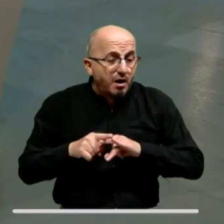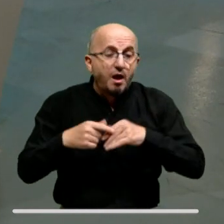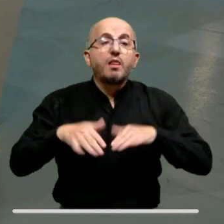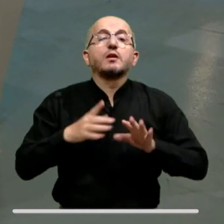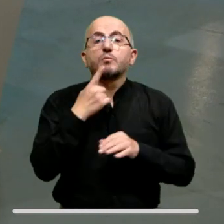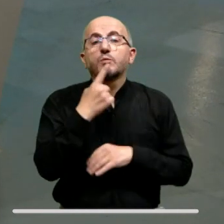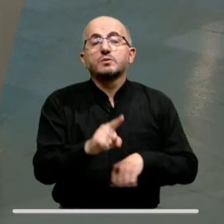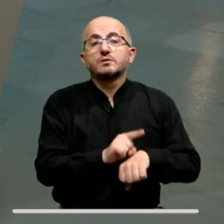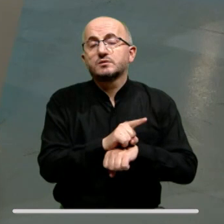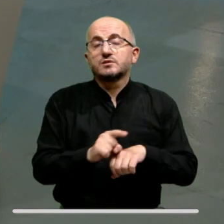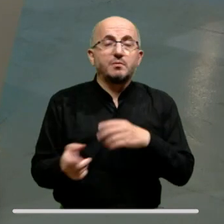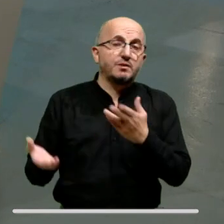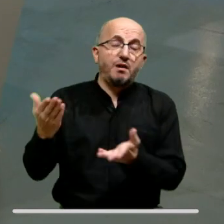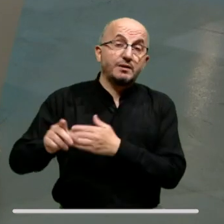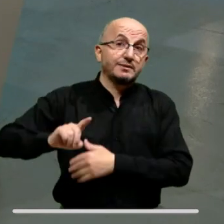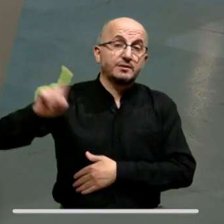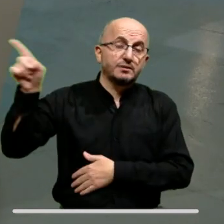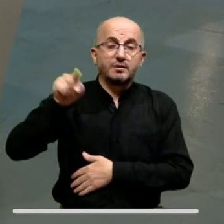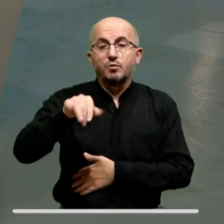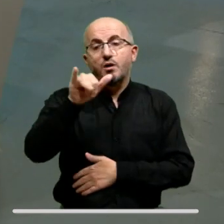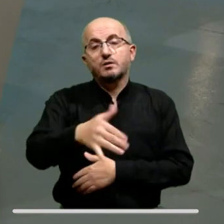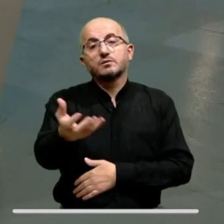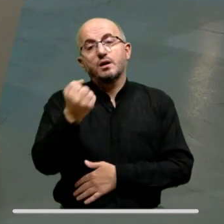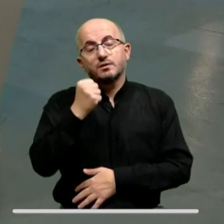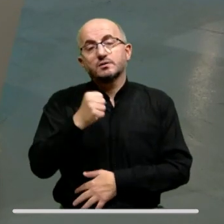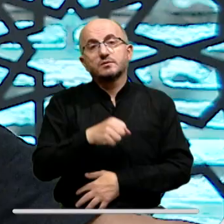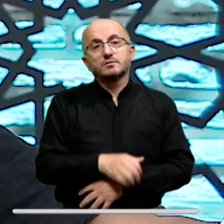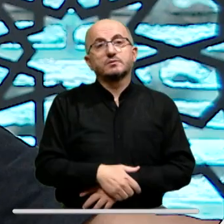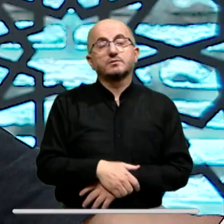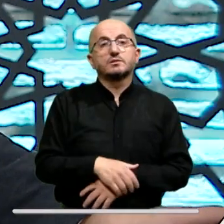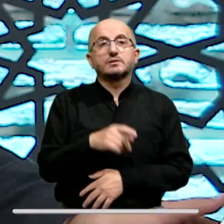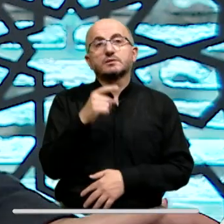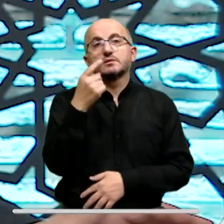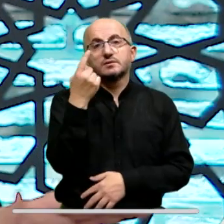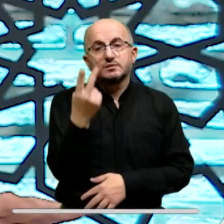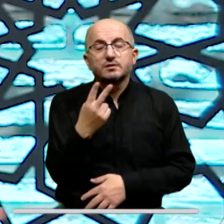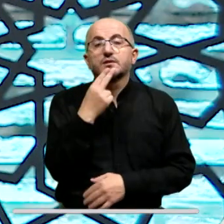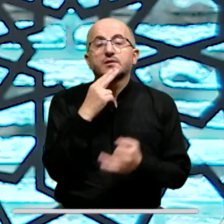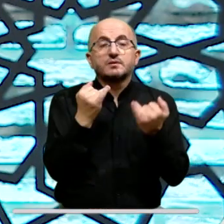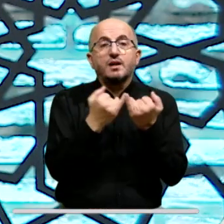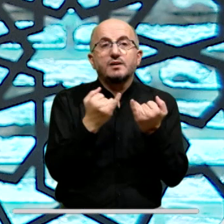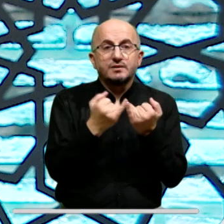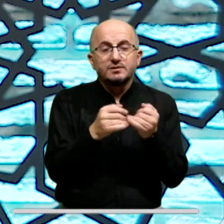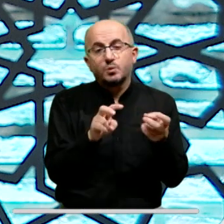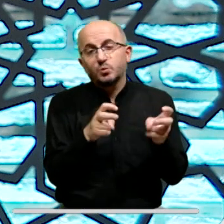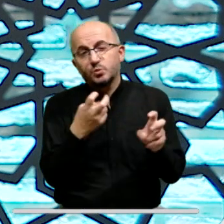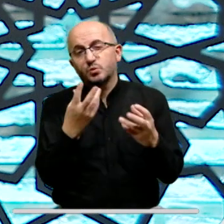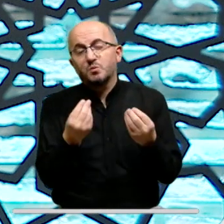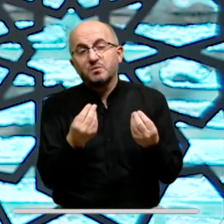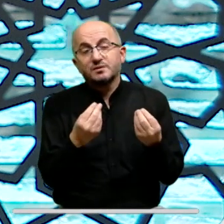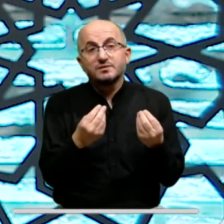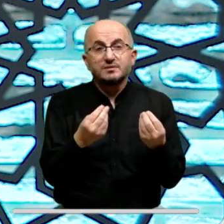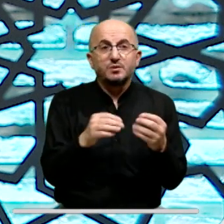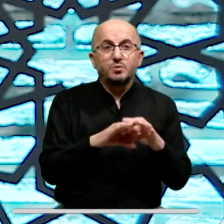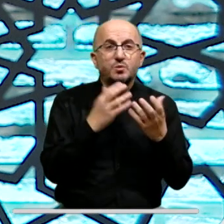zaman öbür dünyada bu hakkını alır. Eyvallah. Ama iki bacının da küs olması çok da kabul olmaz herhalde değil mi hocam?